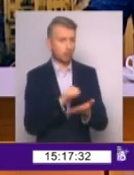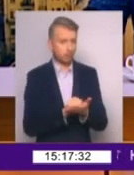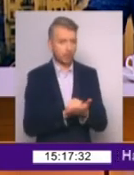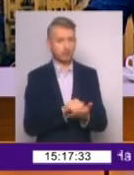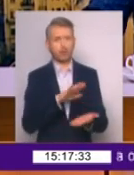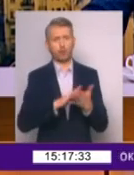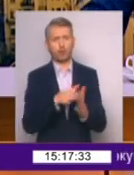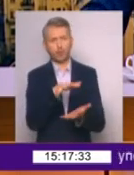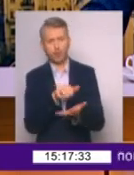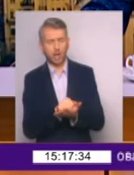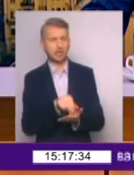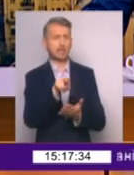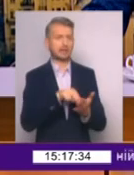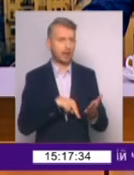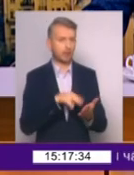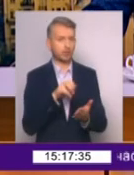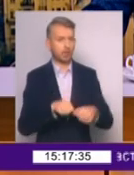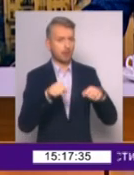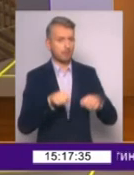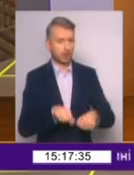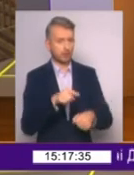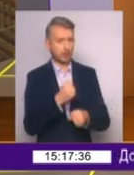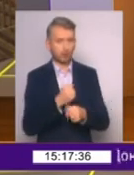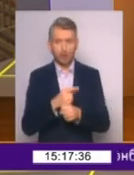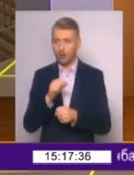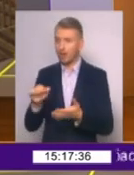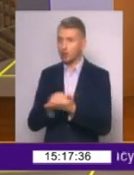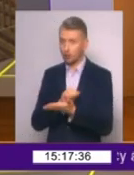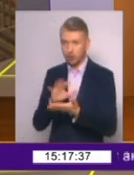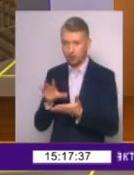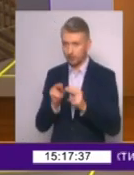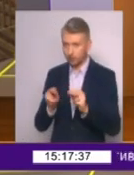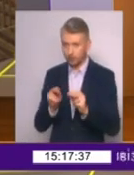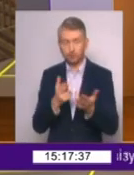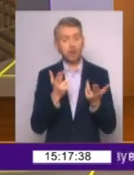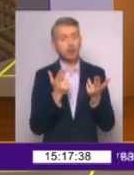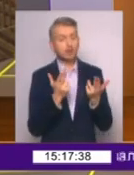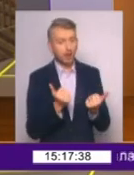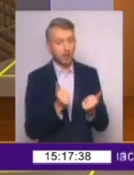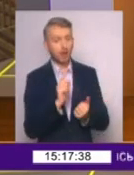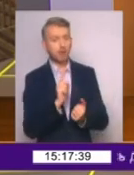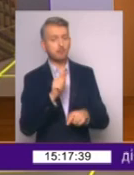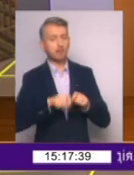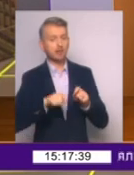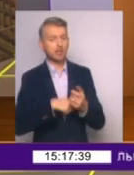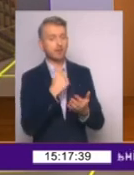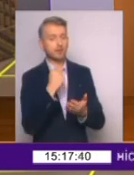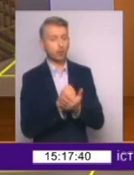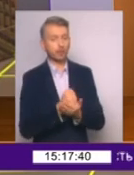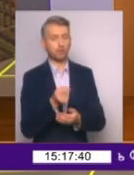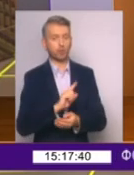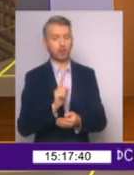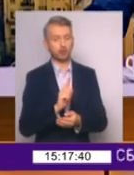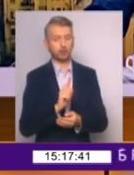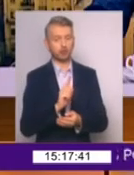оренди, ліцензію на право цієї роботи. Тобто начебто, власне, за документами все по-чесному. Да, але перевірка встановила про те, що не